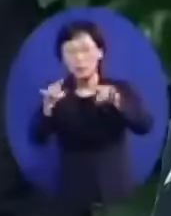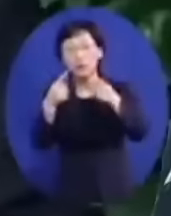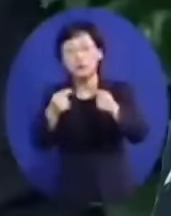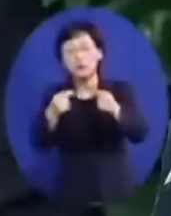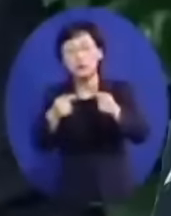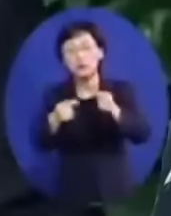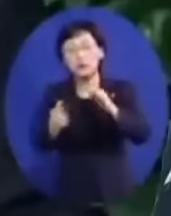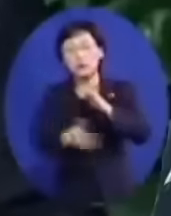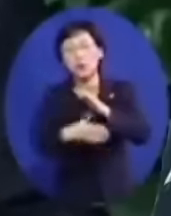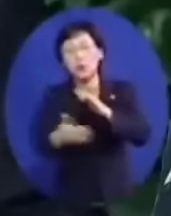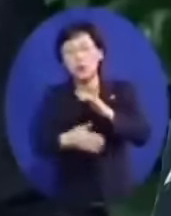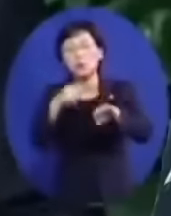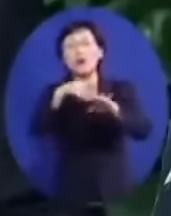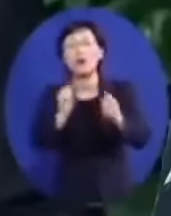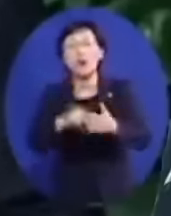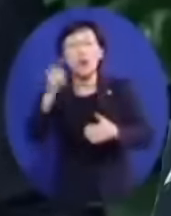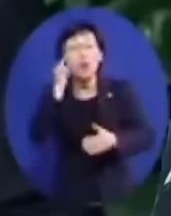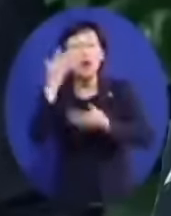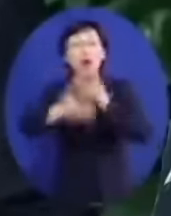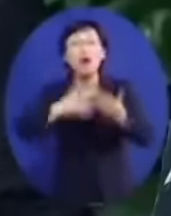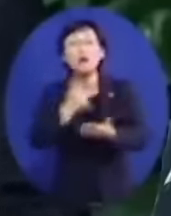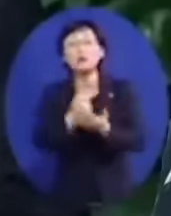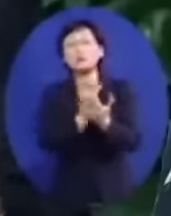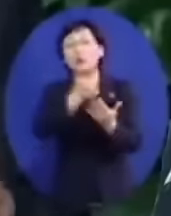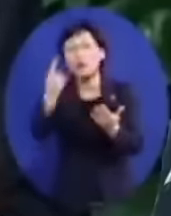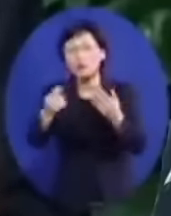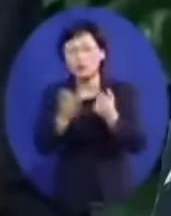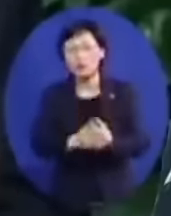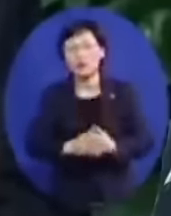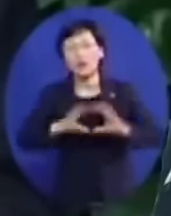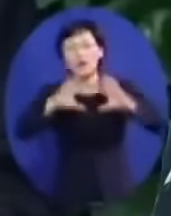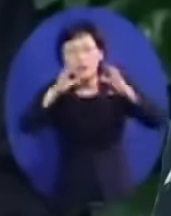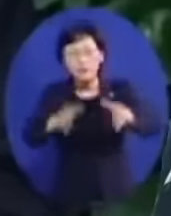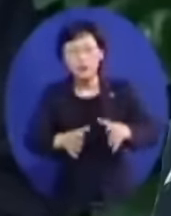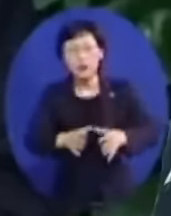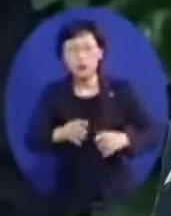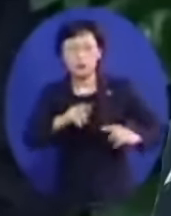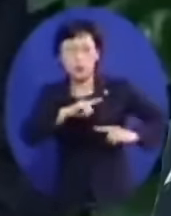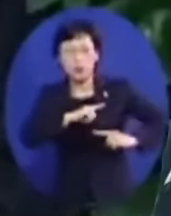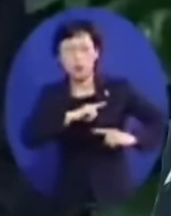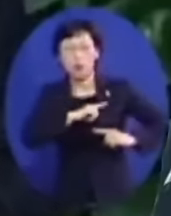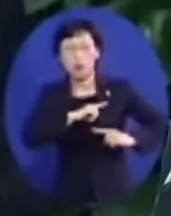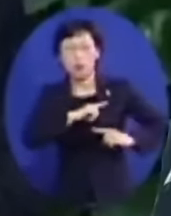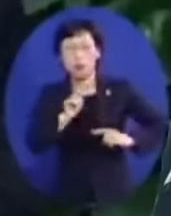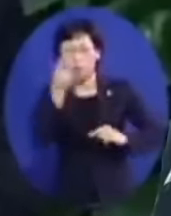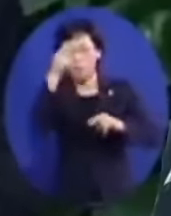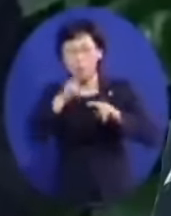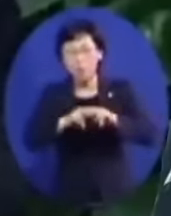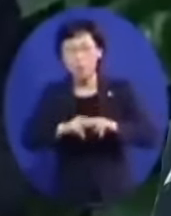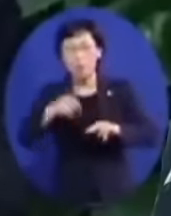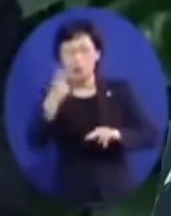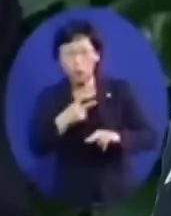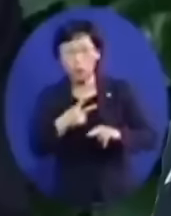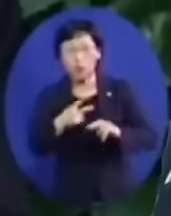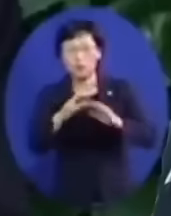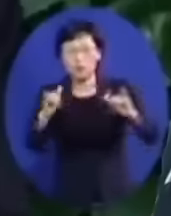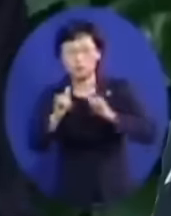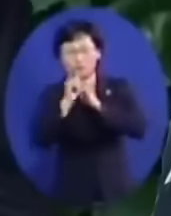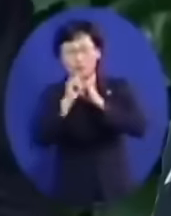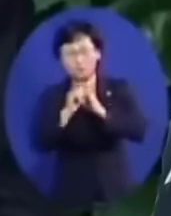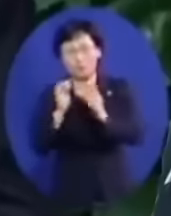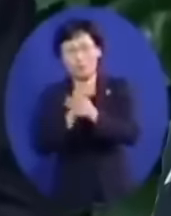왜? 하나님을 버렸으니까 세상에 지위도 있고 명예도 있고 상도 받고 사람들에게 박수 갈채를